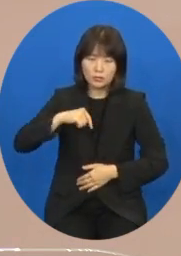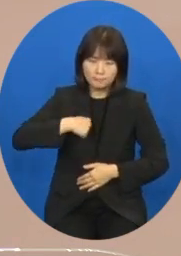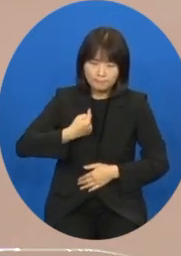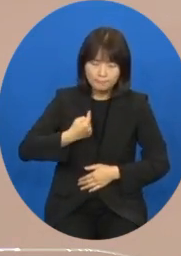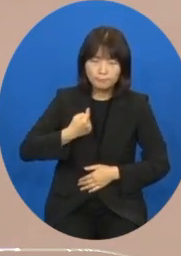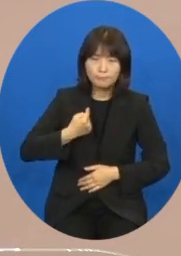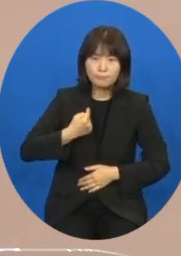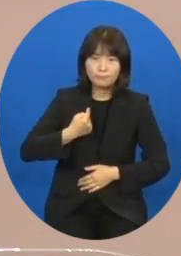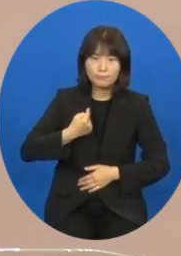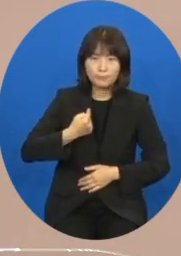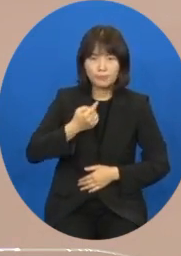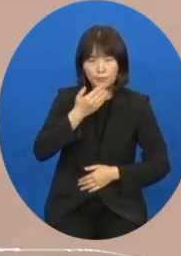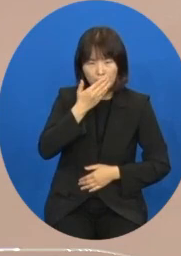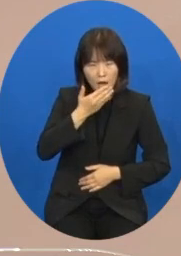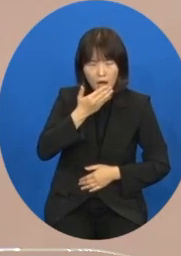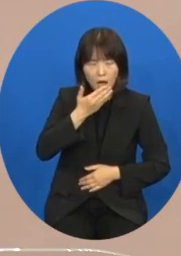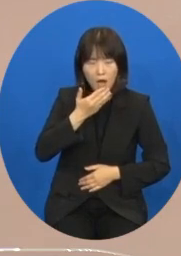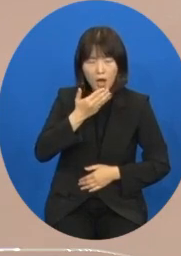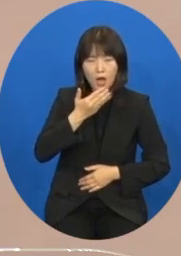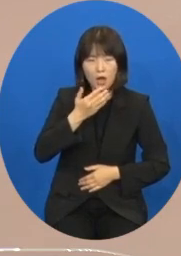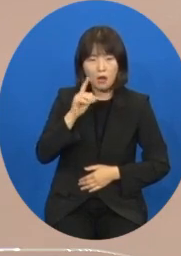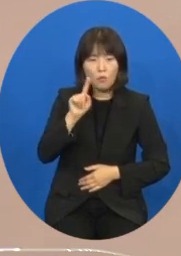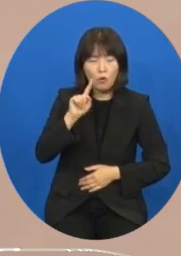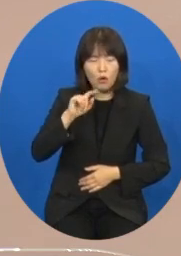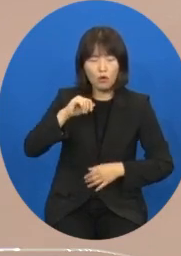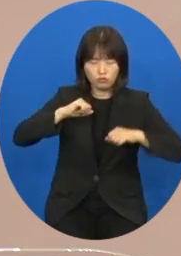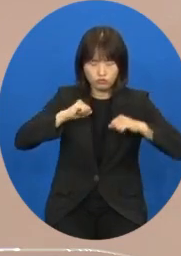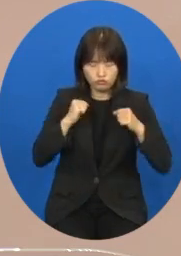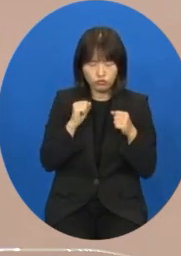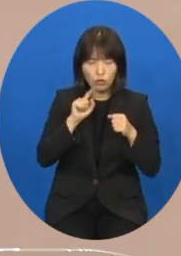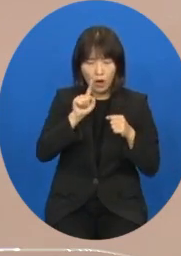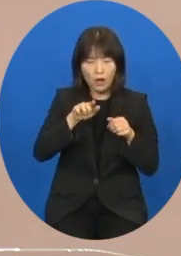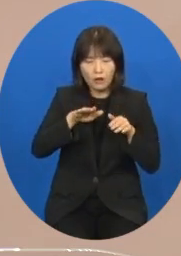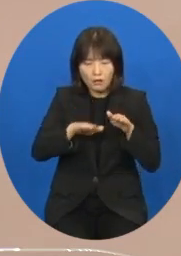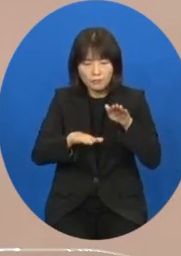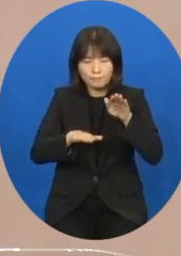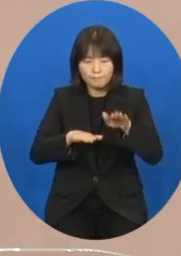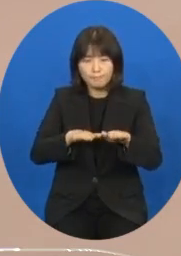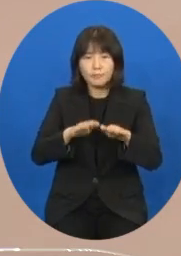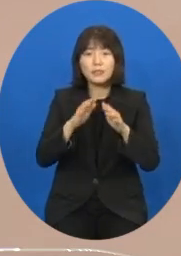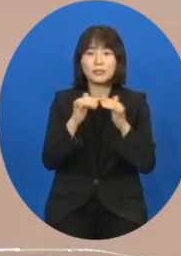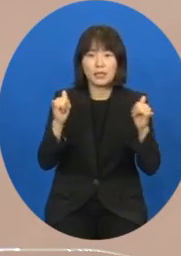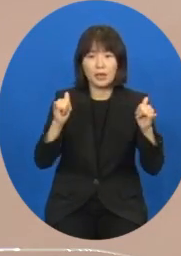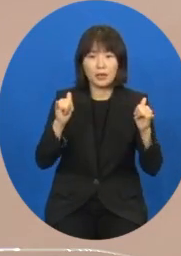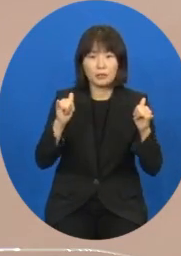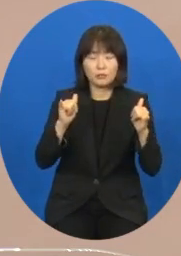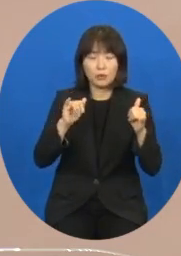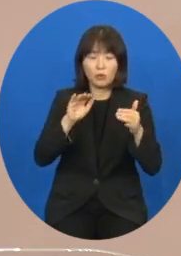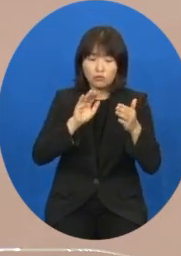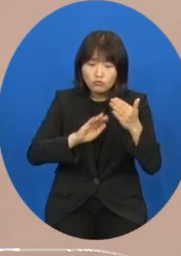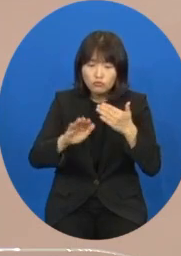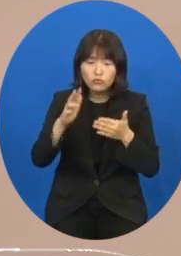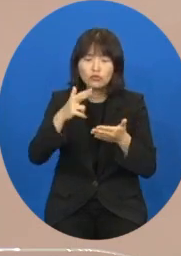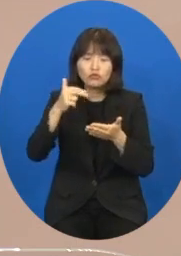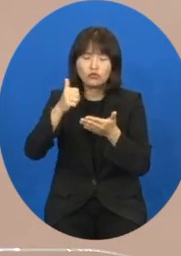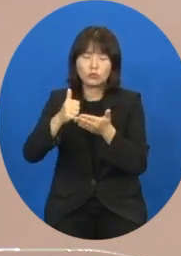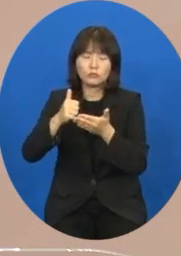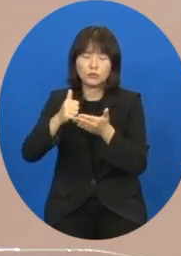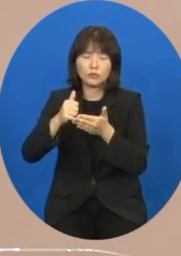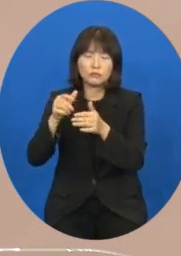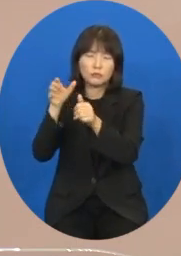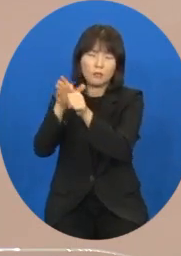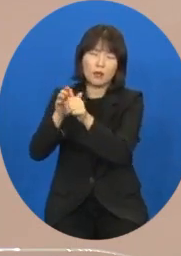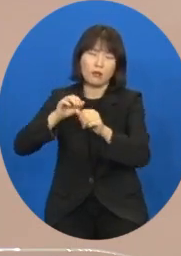한 순종의 한 걸음을 내디디는 그 사람. 그 다음부터는 주님이 역사하세요. 그런데 사람의